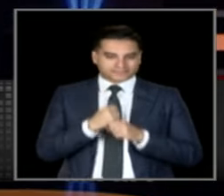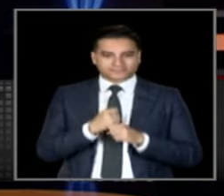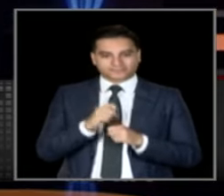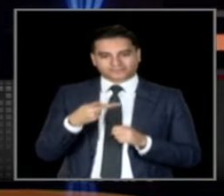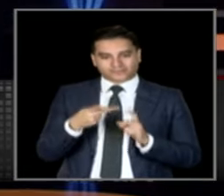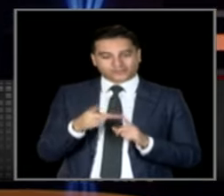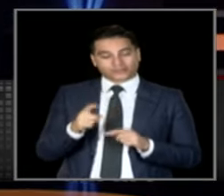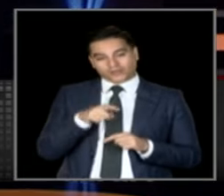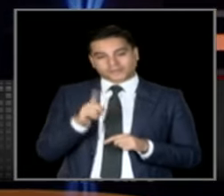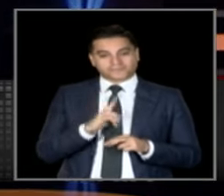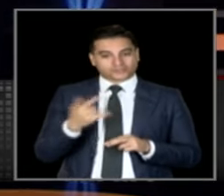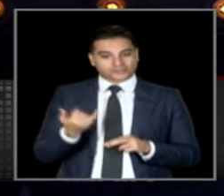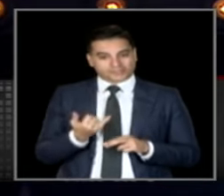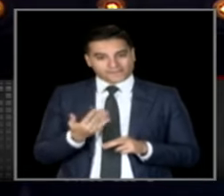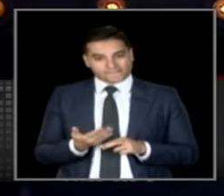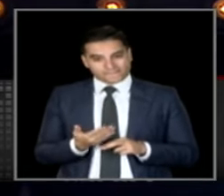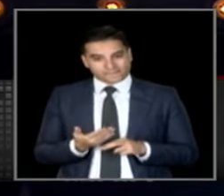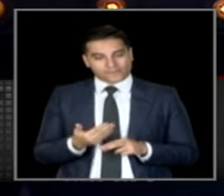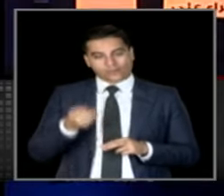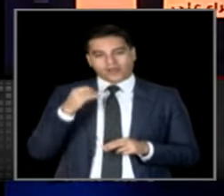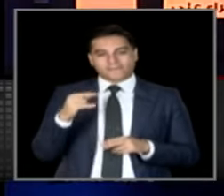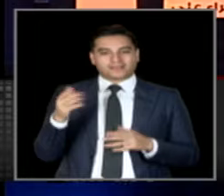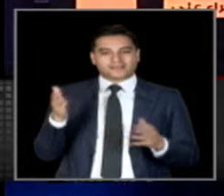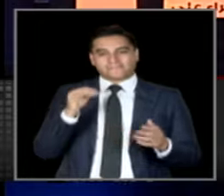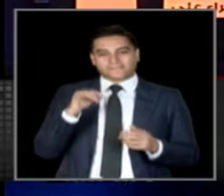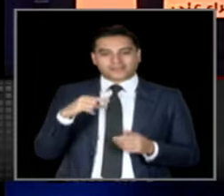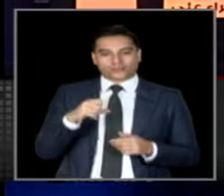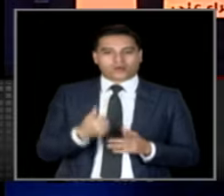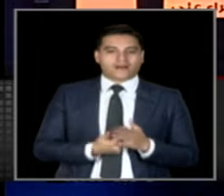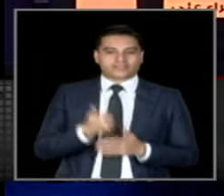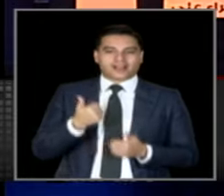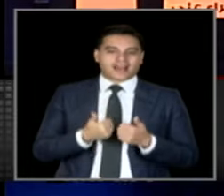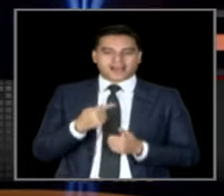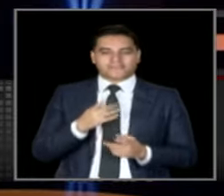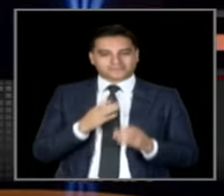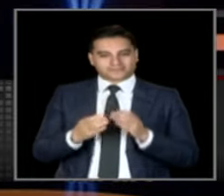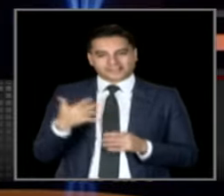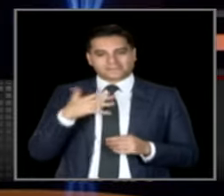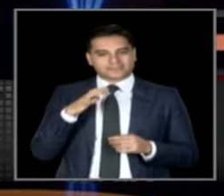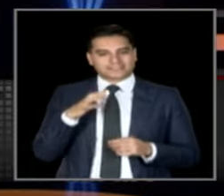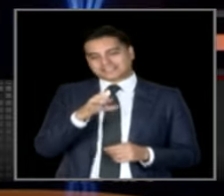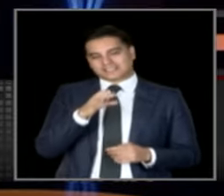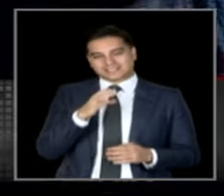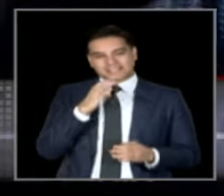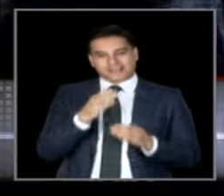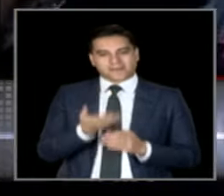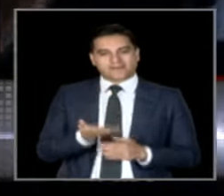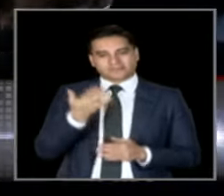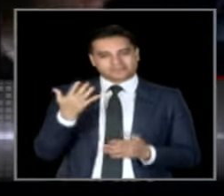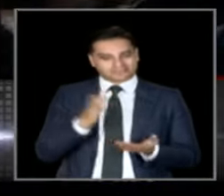بالظبط. سؤال ما كانش سهل. واحمد محمد افضل لاعب في ماتش النهارده ب 90 نقطه، اجابه